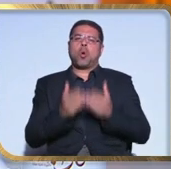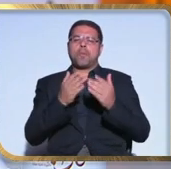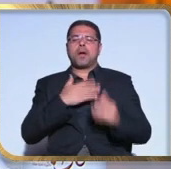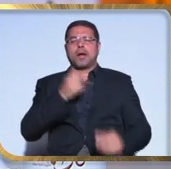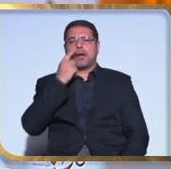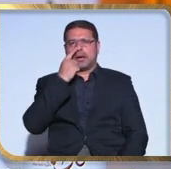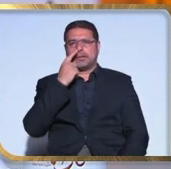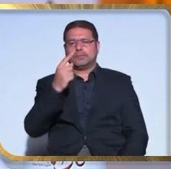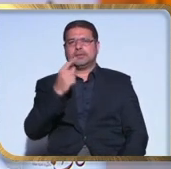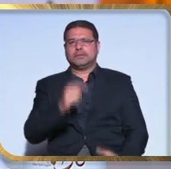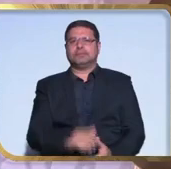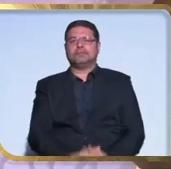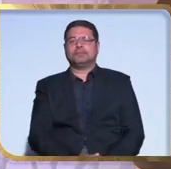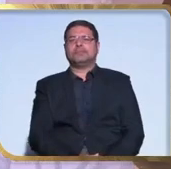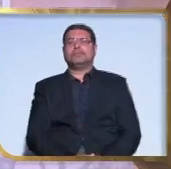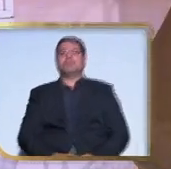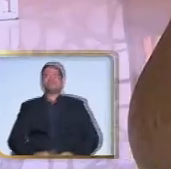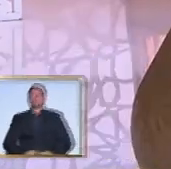اللهم